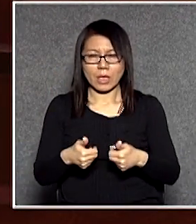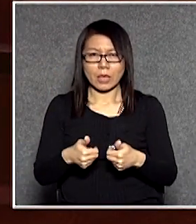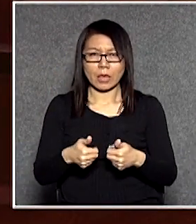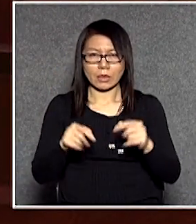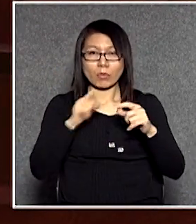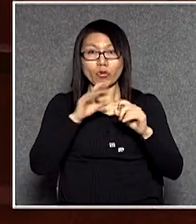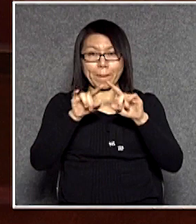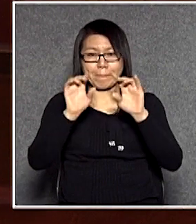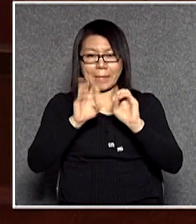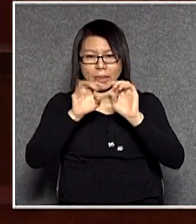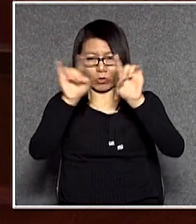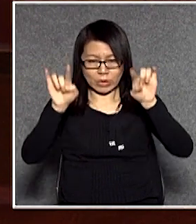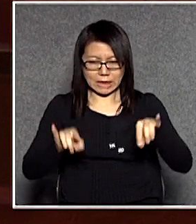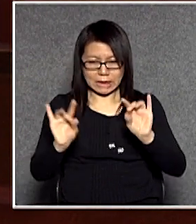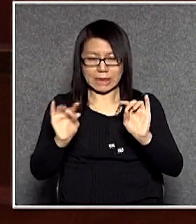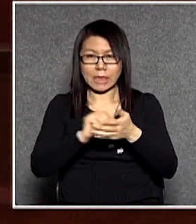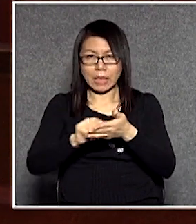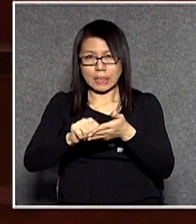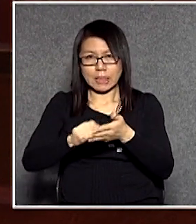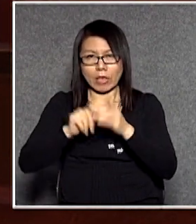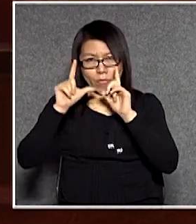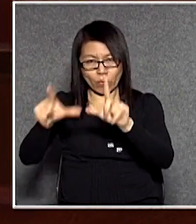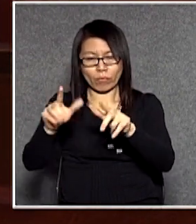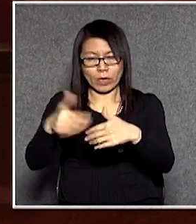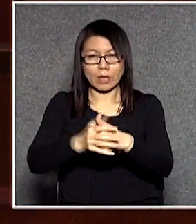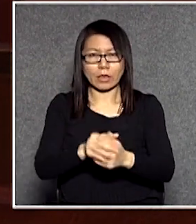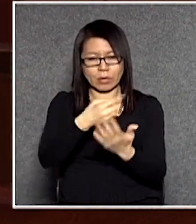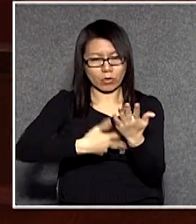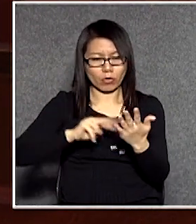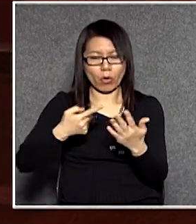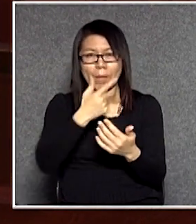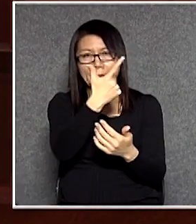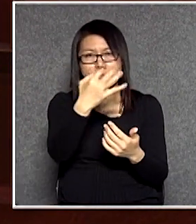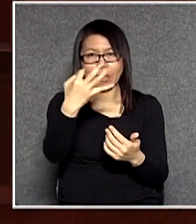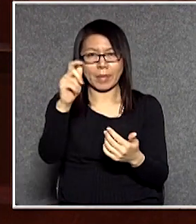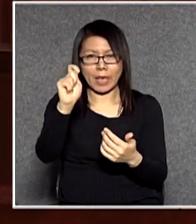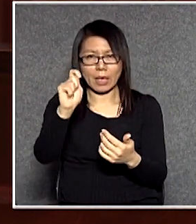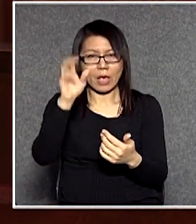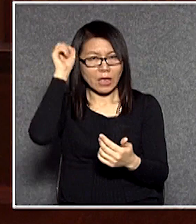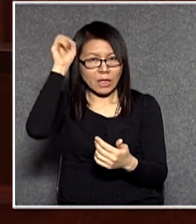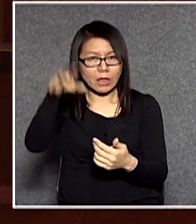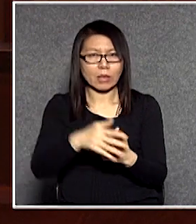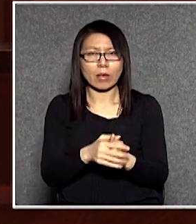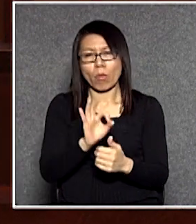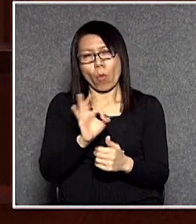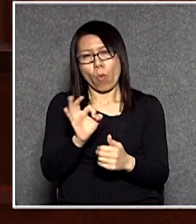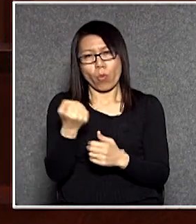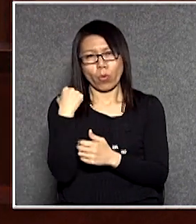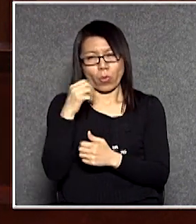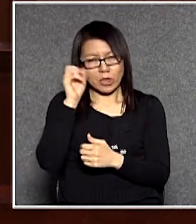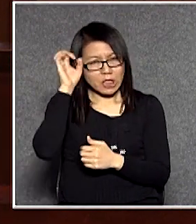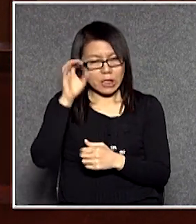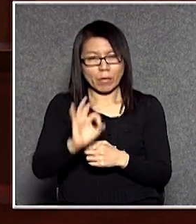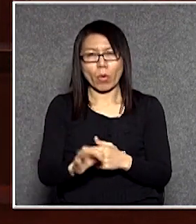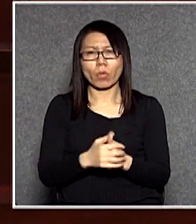時候，其實我對那個修訂《議事規則》第 83A 條兩個建議是沒有什麼強烈的意見，但